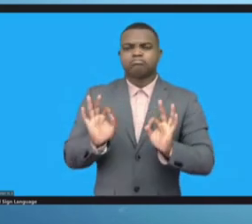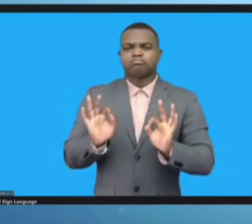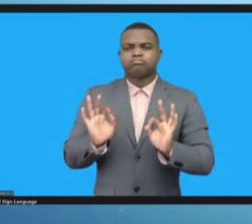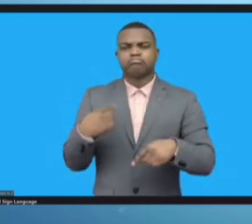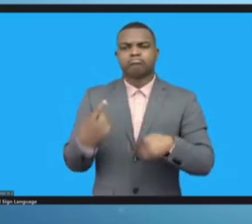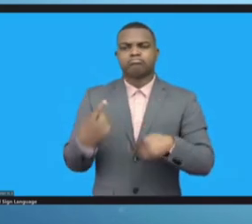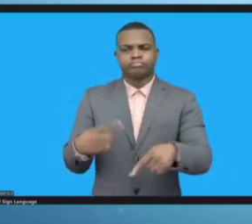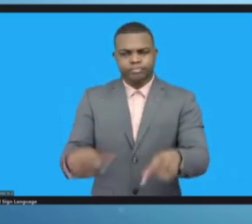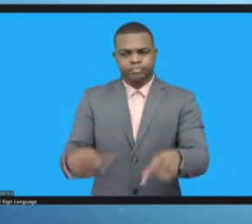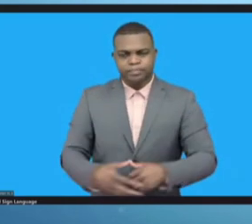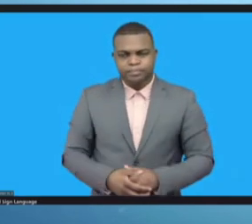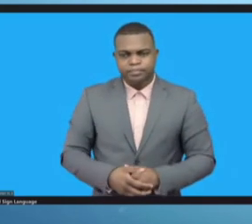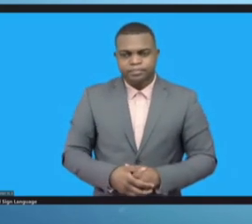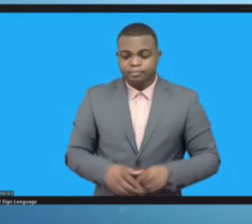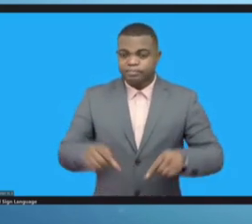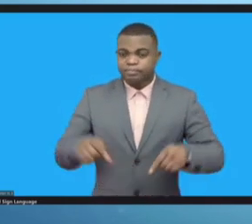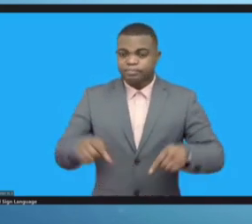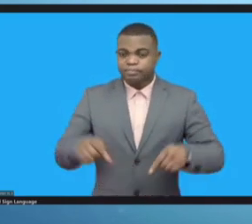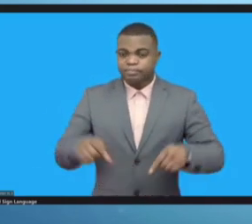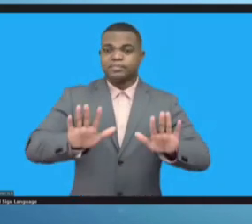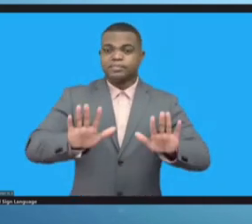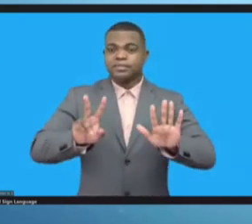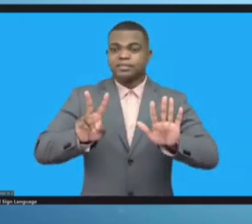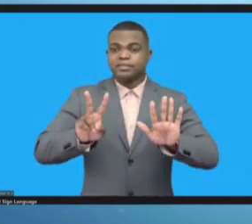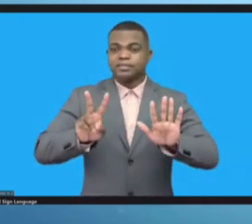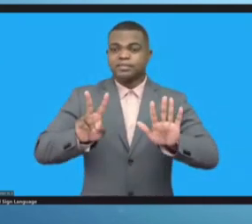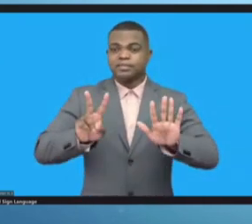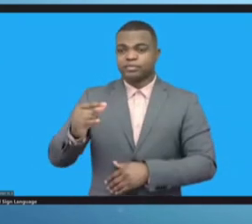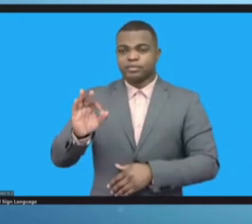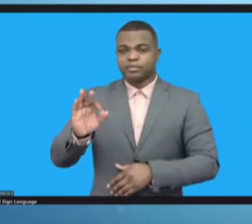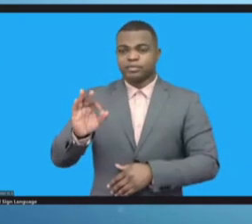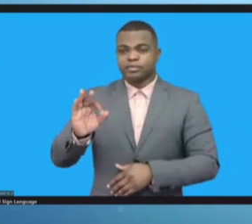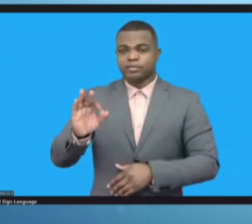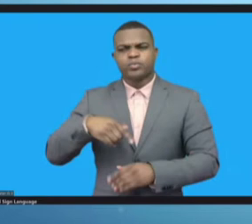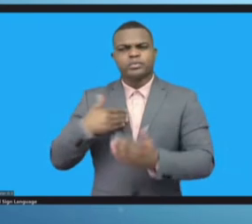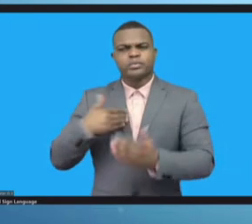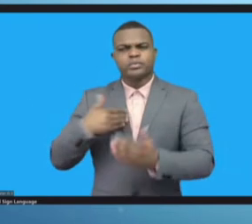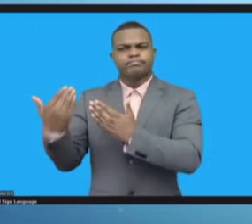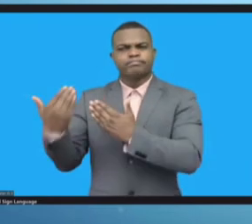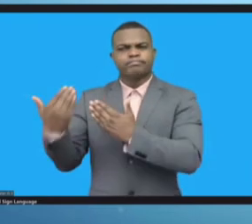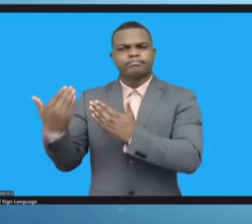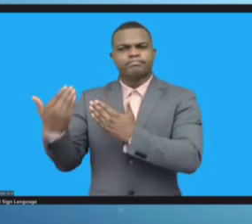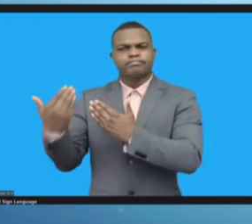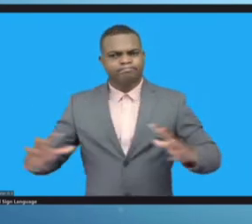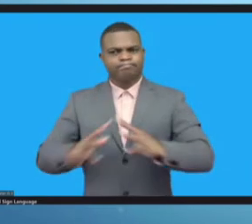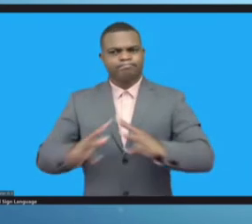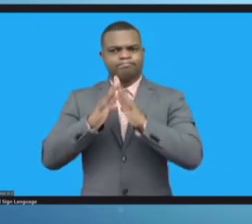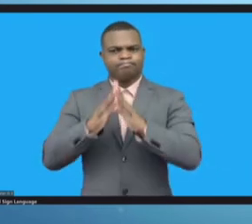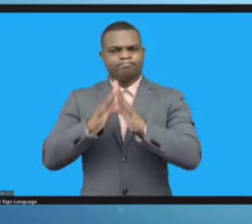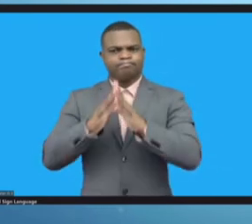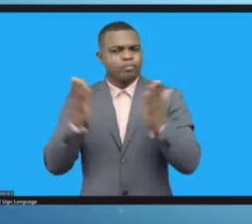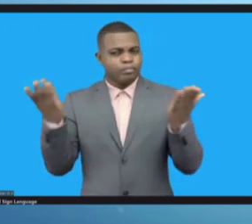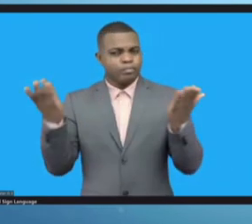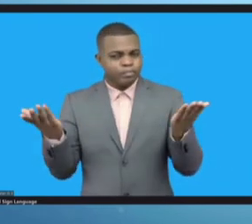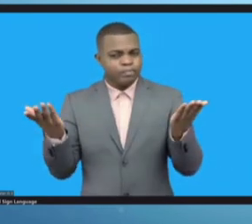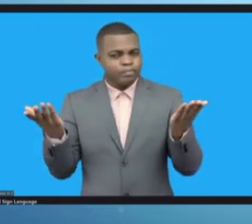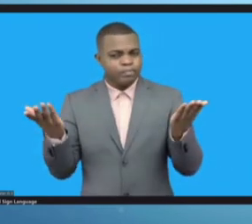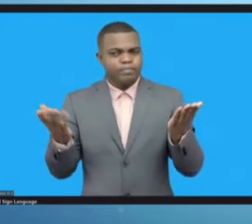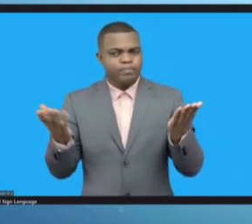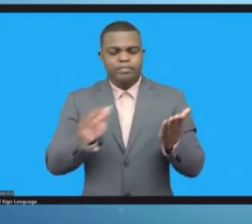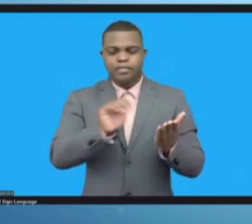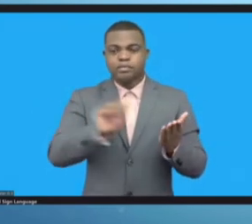pic. L'idée serait donc de pouvoir déclencher le potentiel et la puissance d'un Internet